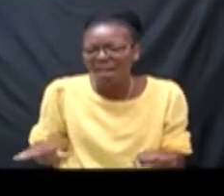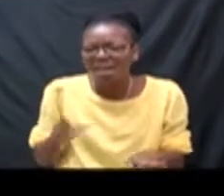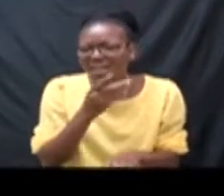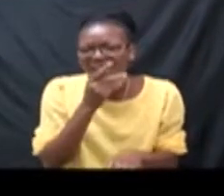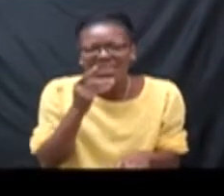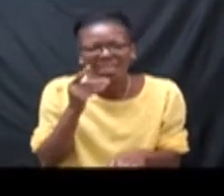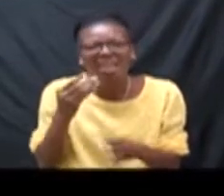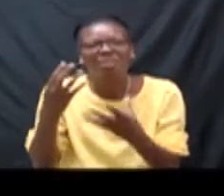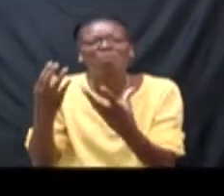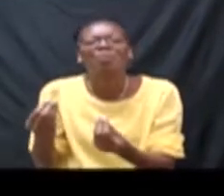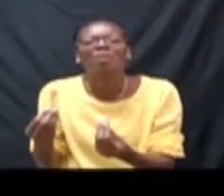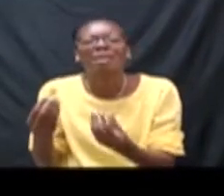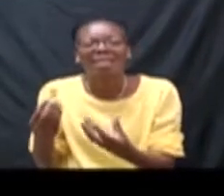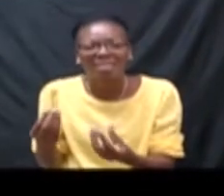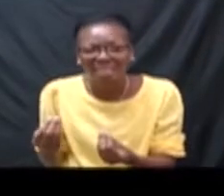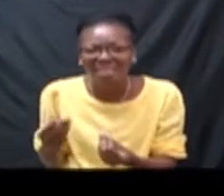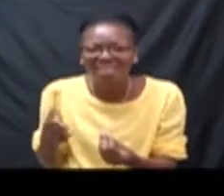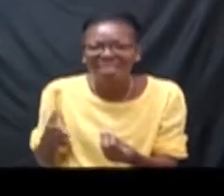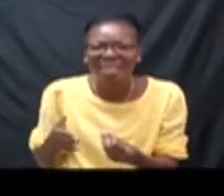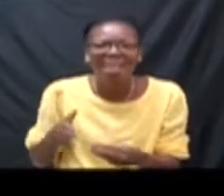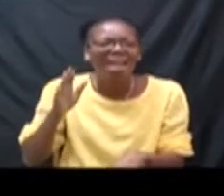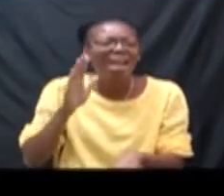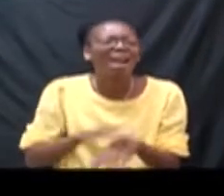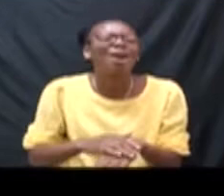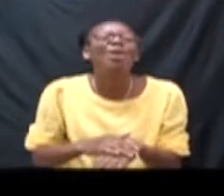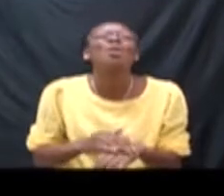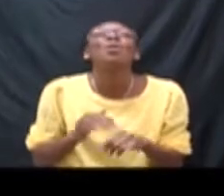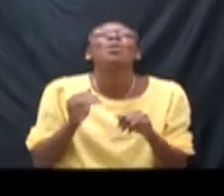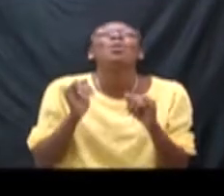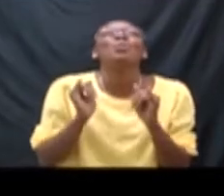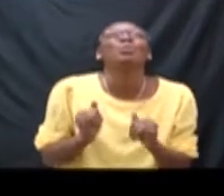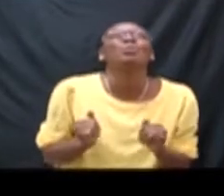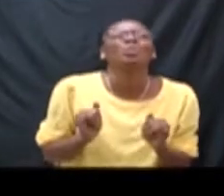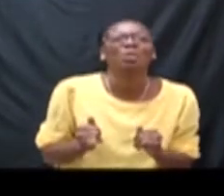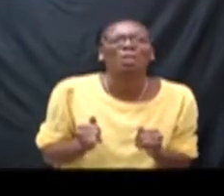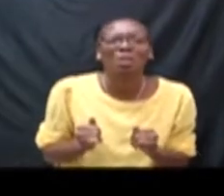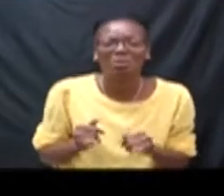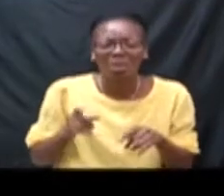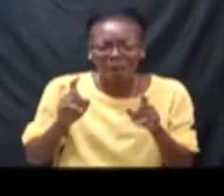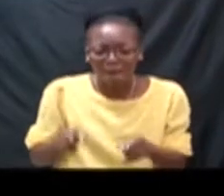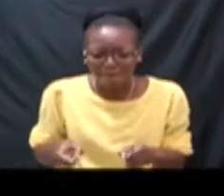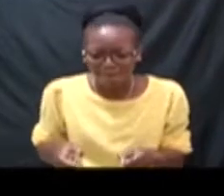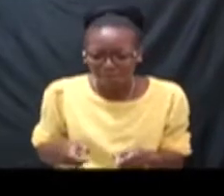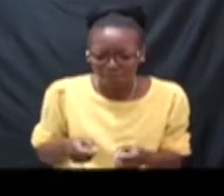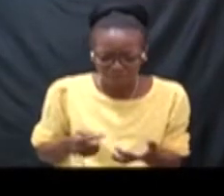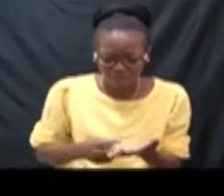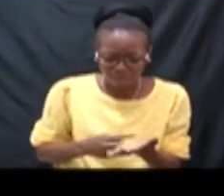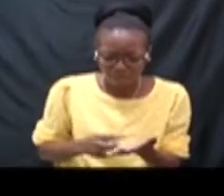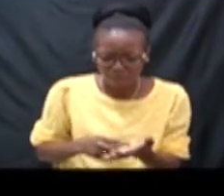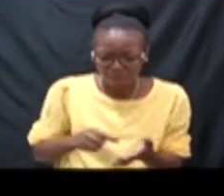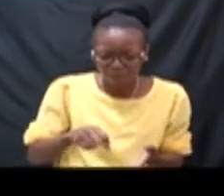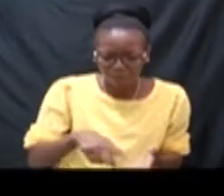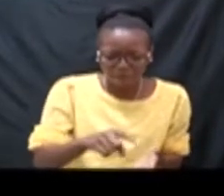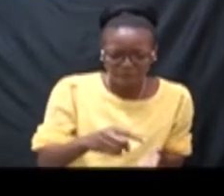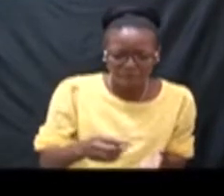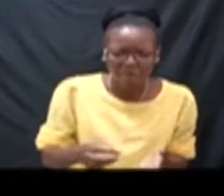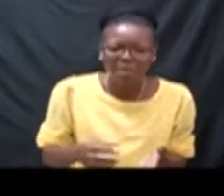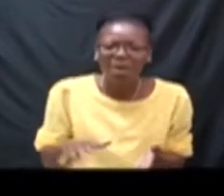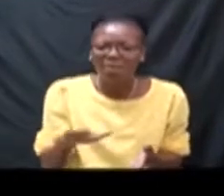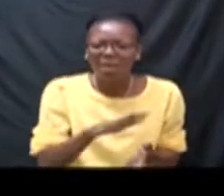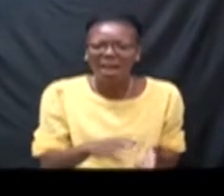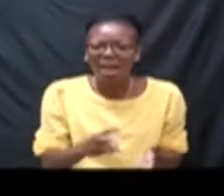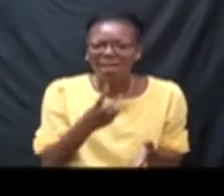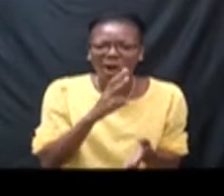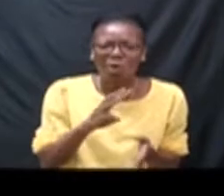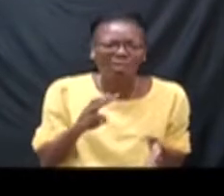njema kwa kulima. Si lazima ukuze mpunga maeneo maji maji. La, unaweza kukuza mpunga